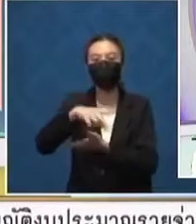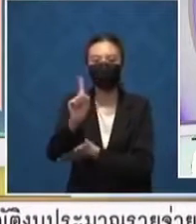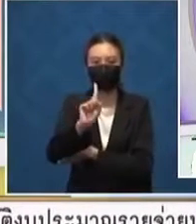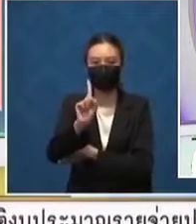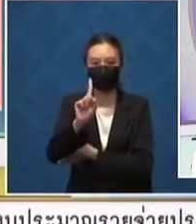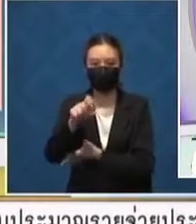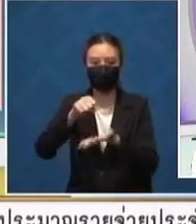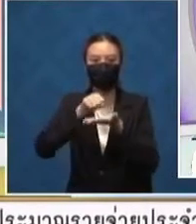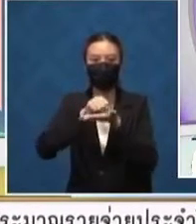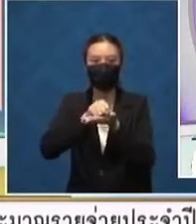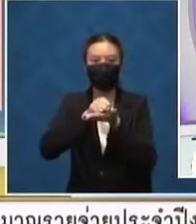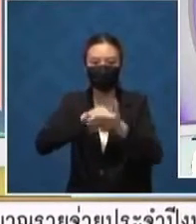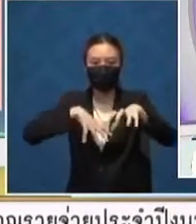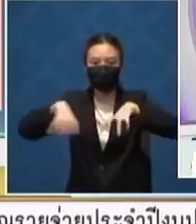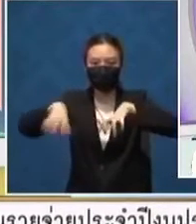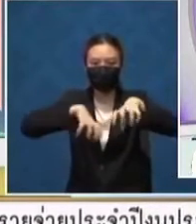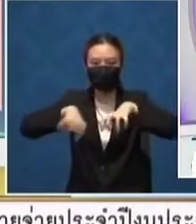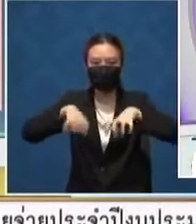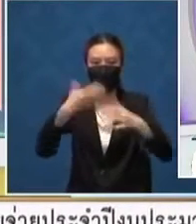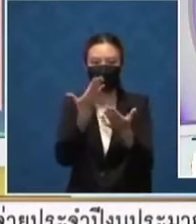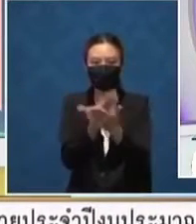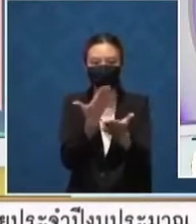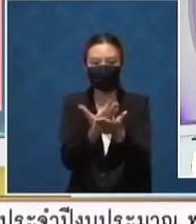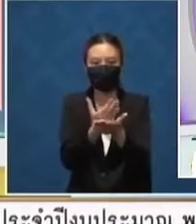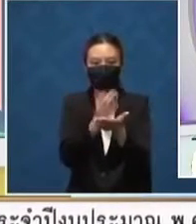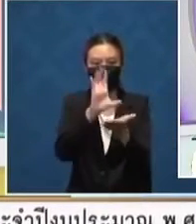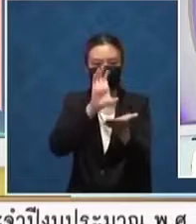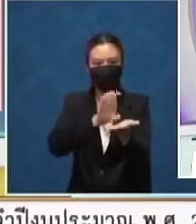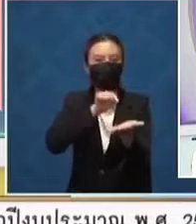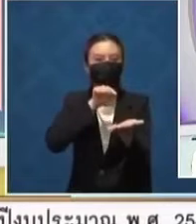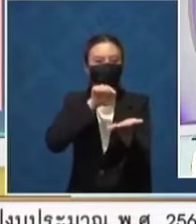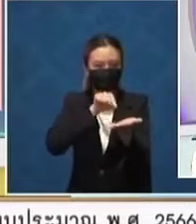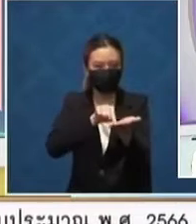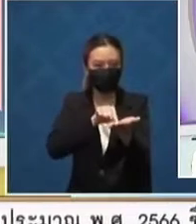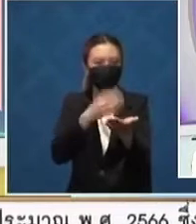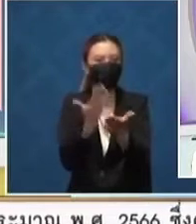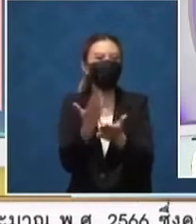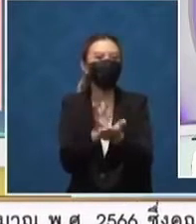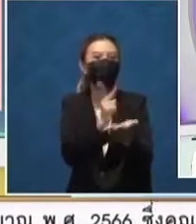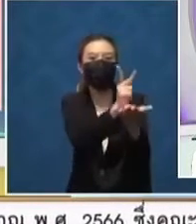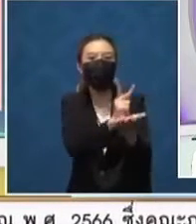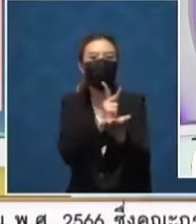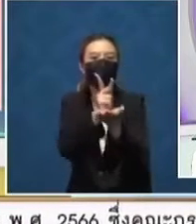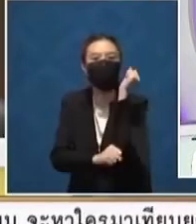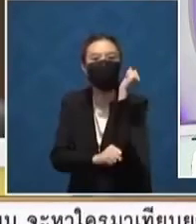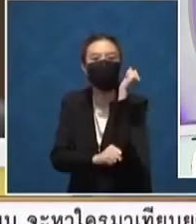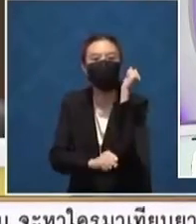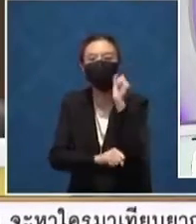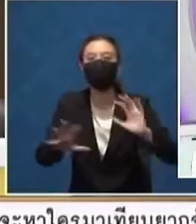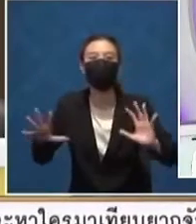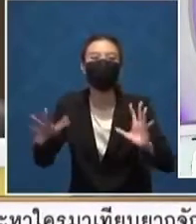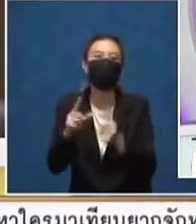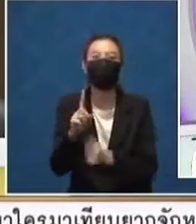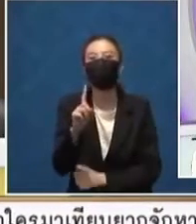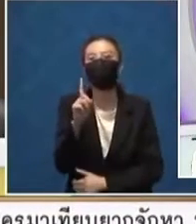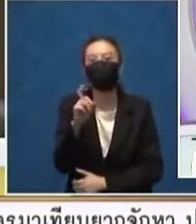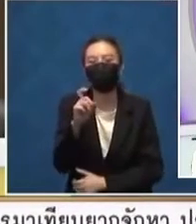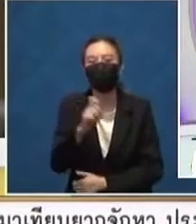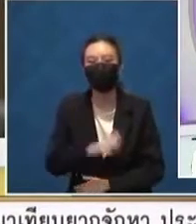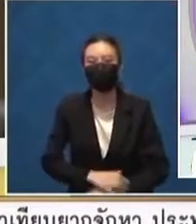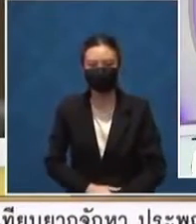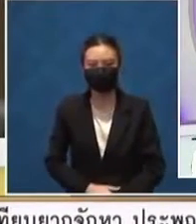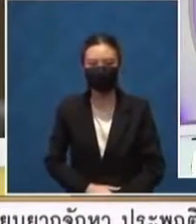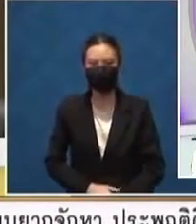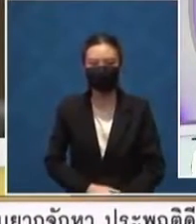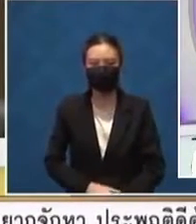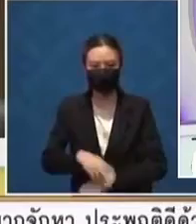กูลชินวัตรเนี่ยนะคะต้องบอกวิธีการมานะคะแต่ว่าอย่างที่บอกสถิติไปเมื่อสักครู่เป็นการส